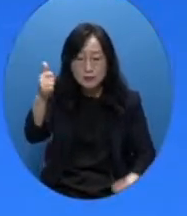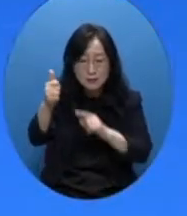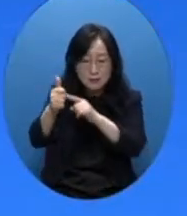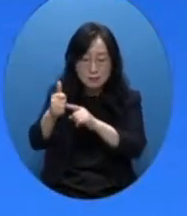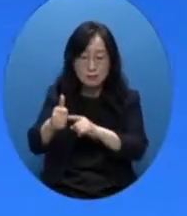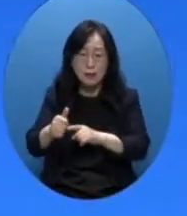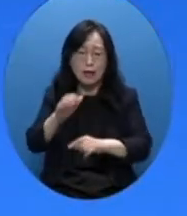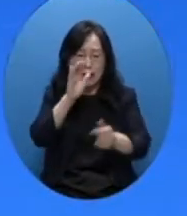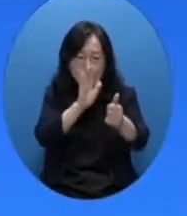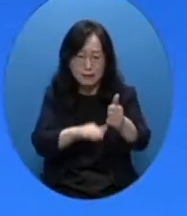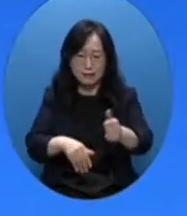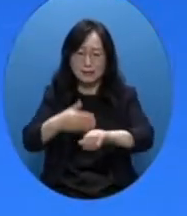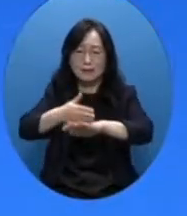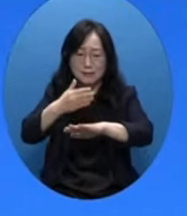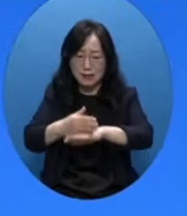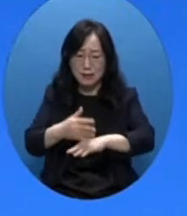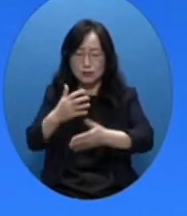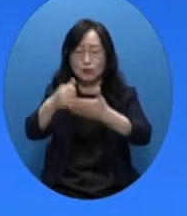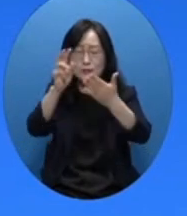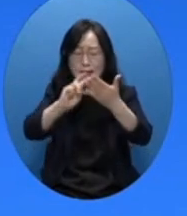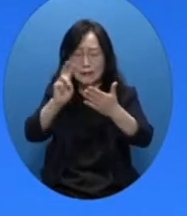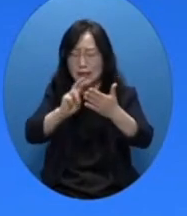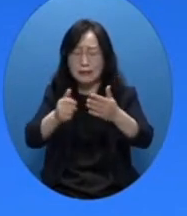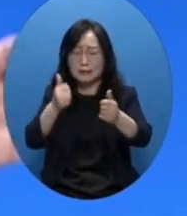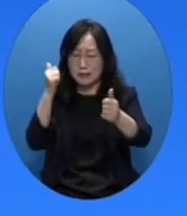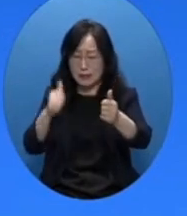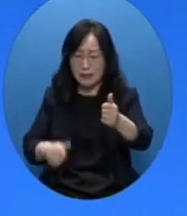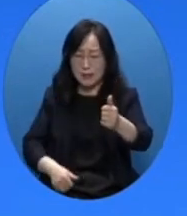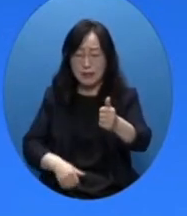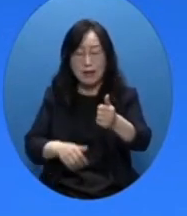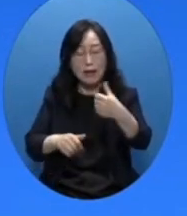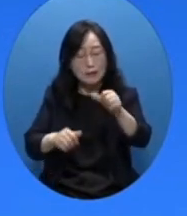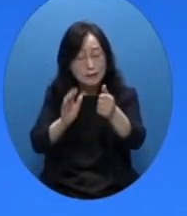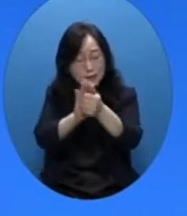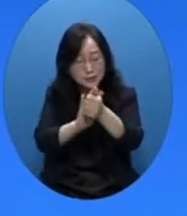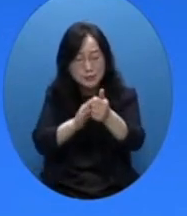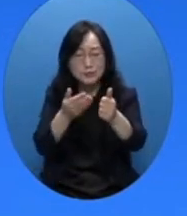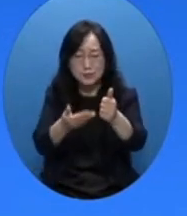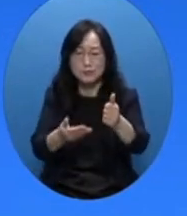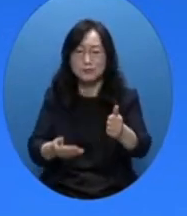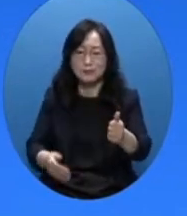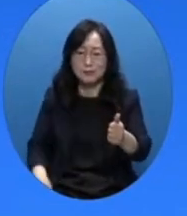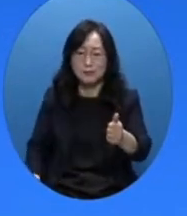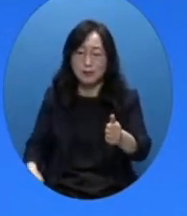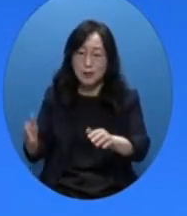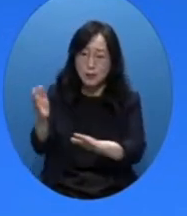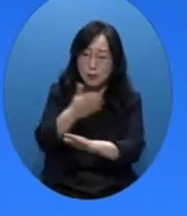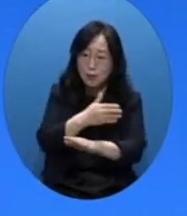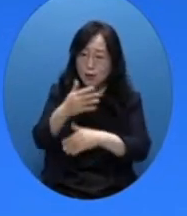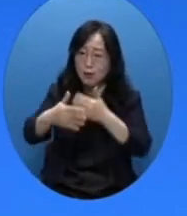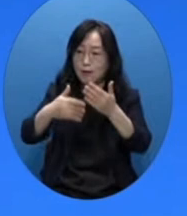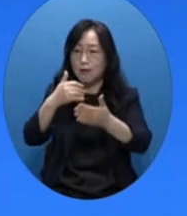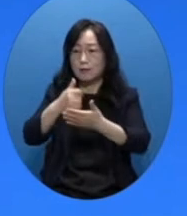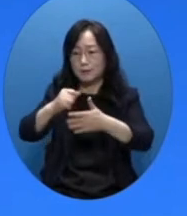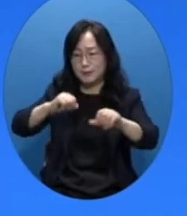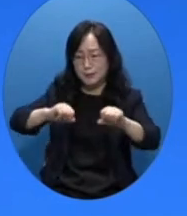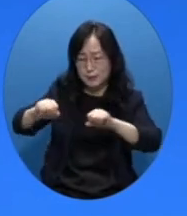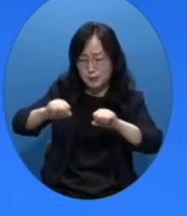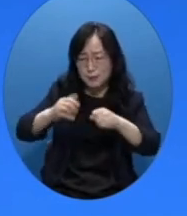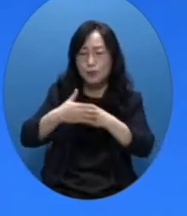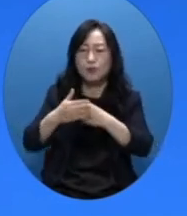그래도 감사해야 된다. 주님을 찬양하자. 아들을 다독거렸습니다. 그때부터 주님께서 역사하셨습니다.